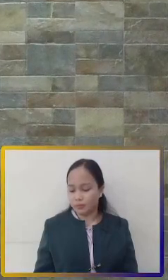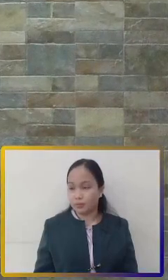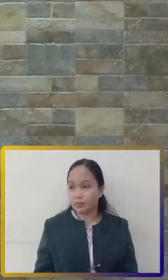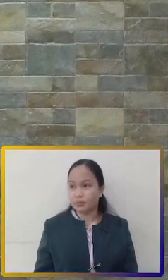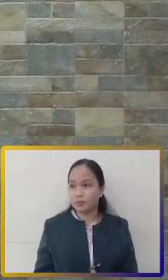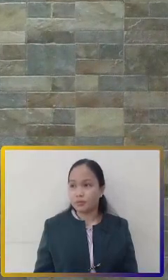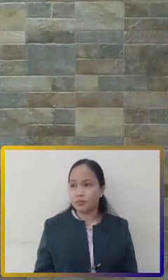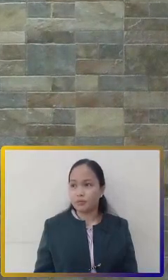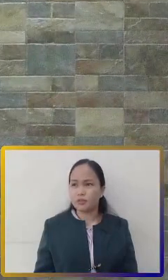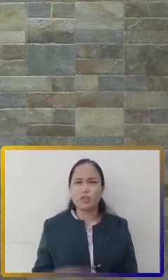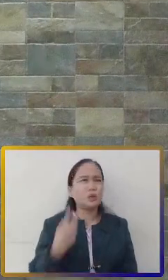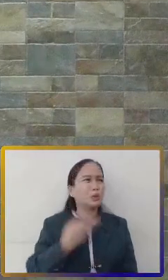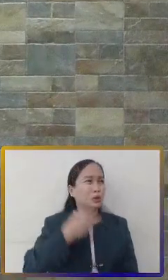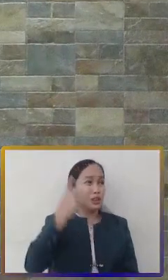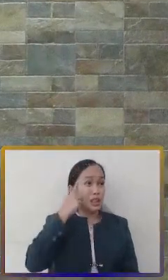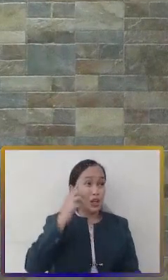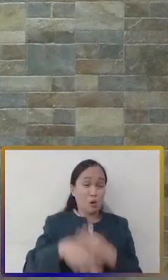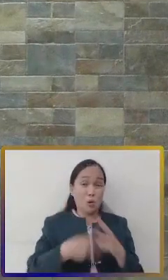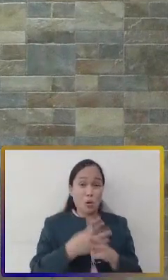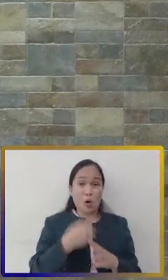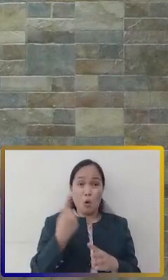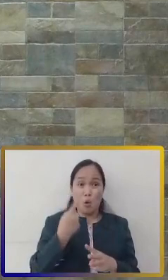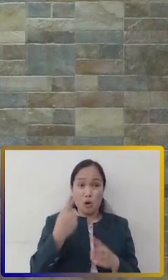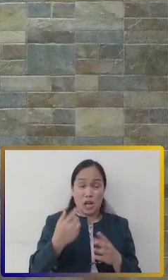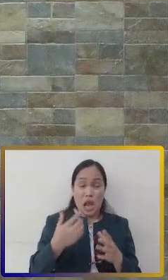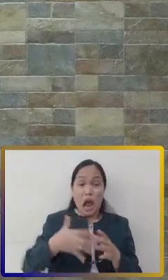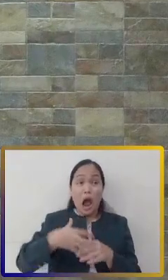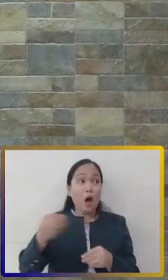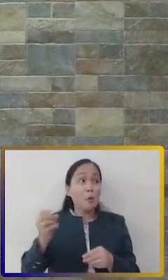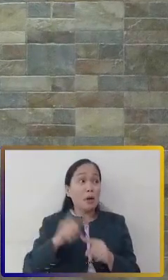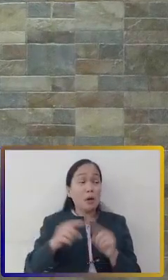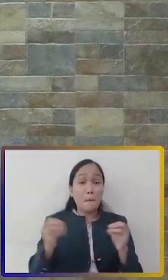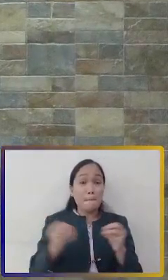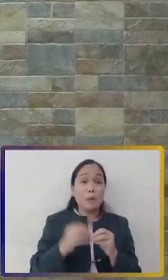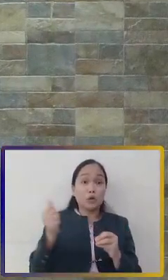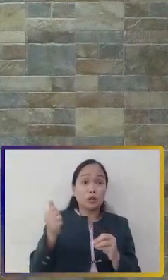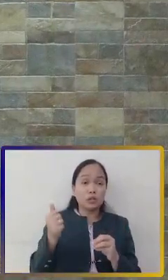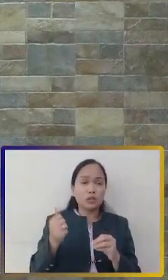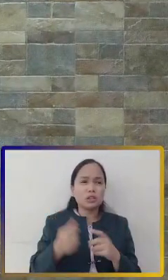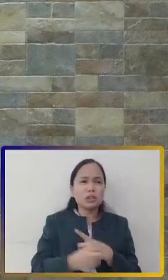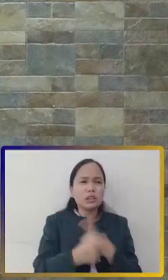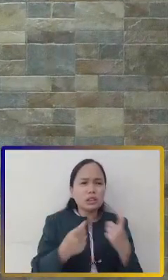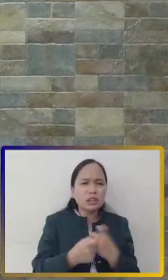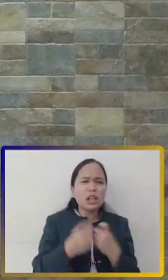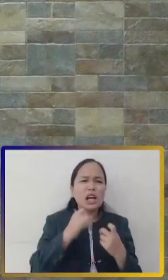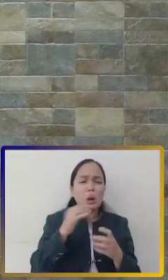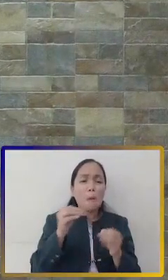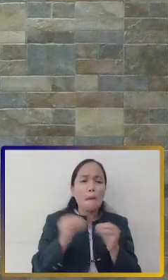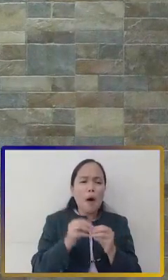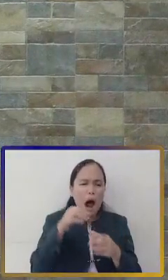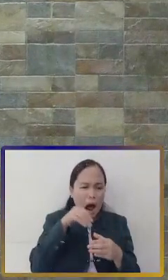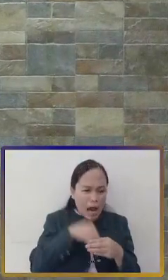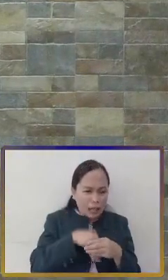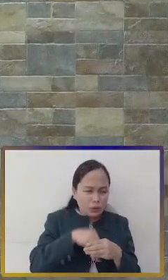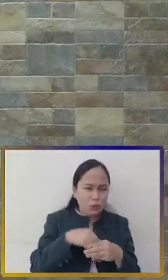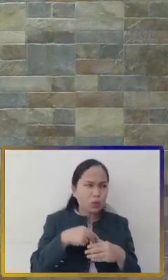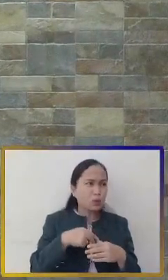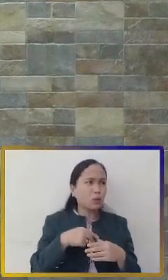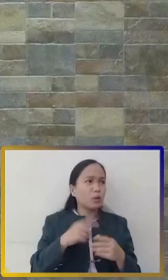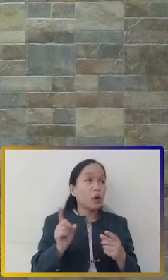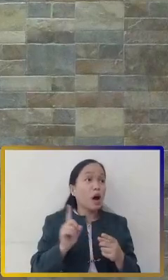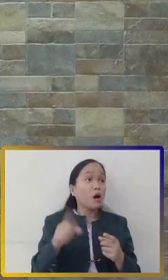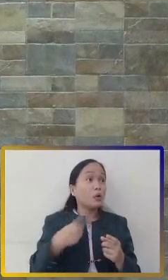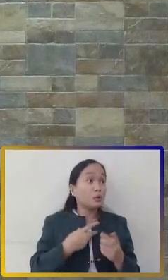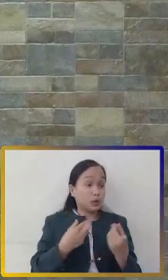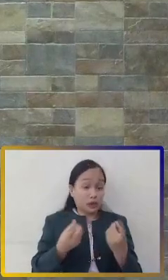Akala lang natin lahat ng carnality, exterior eh. Ang matinding carnality, yung interior. Yung matagal na tayo nakaupo